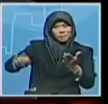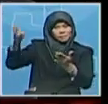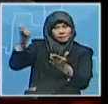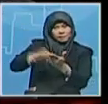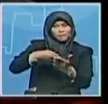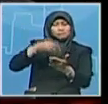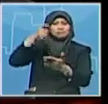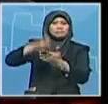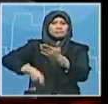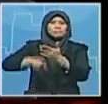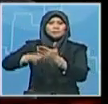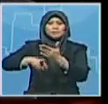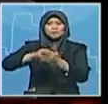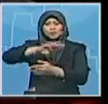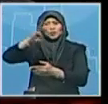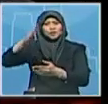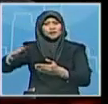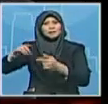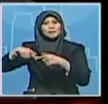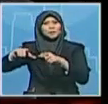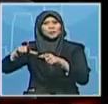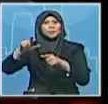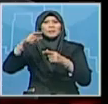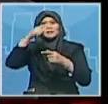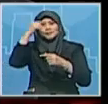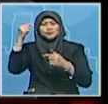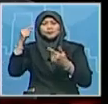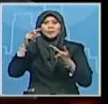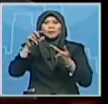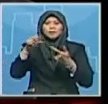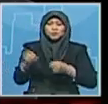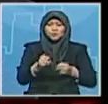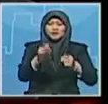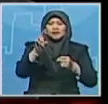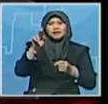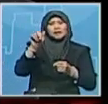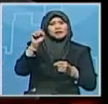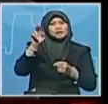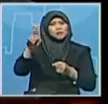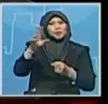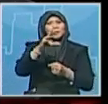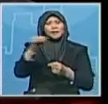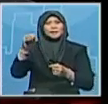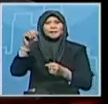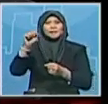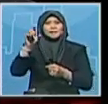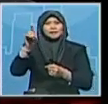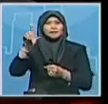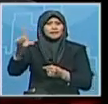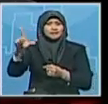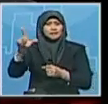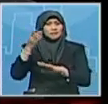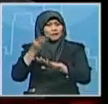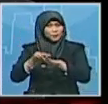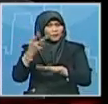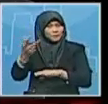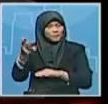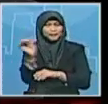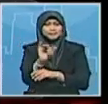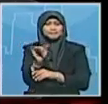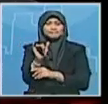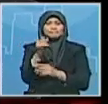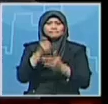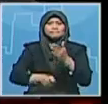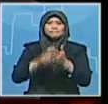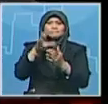keseluruhan Kayu Hitam, Sungai Rasau, Batu Tiga dan juga EDL. EDL disebabkan kalau kita ingat,